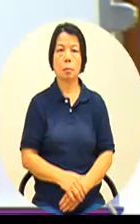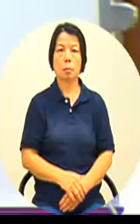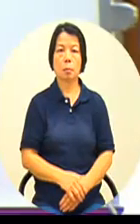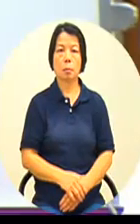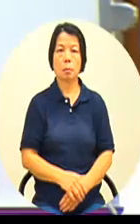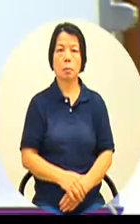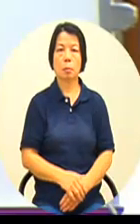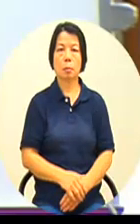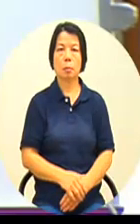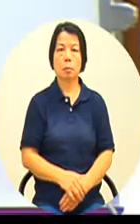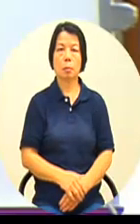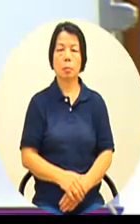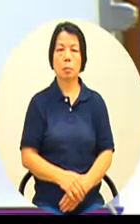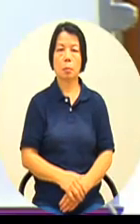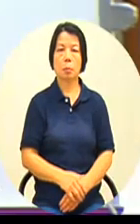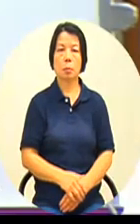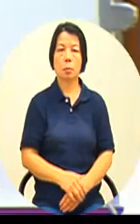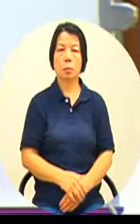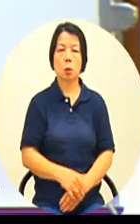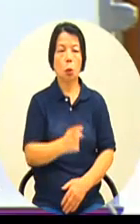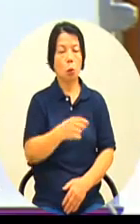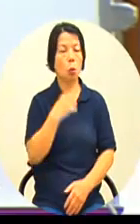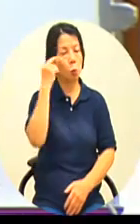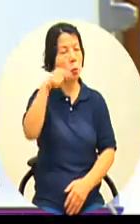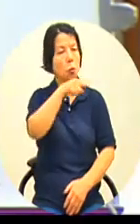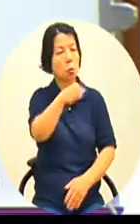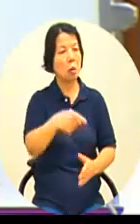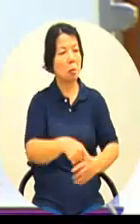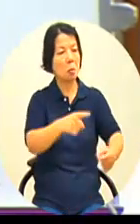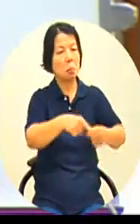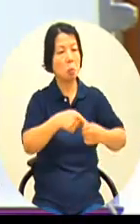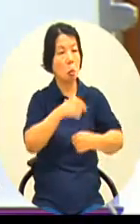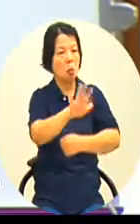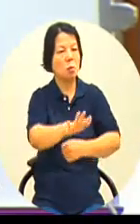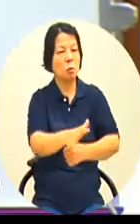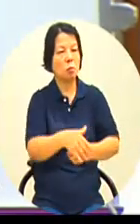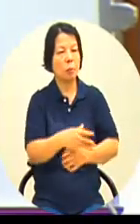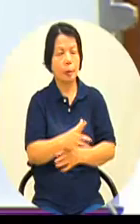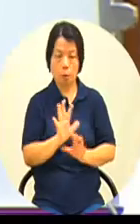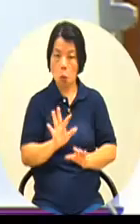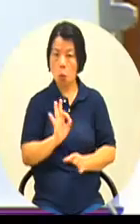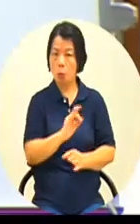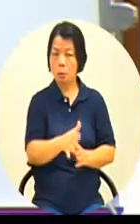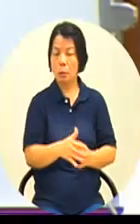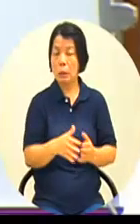我觉得他们是不应该有钱谈，伊拢未去哀啊，无钱谈伊就开始哀啊。